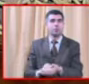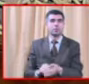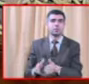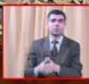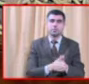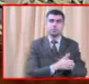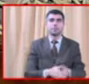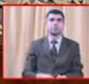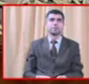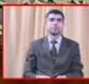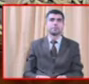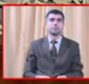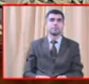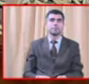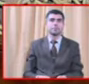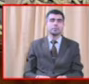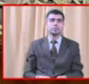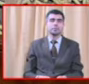نائب.